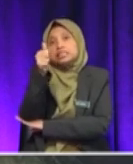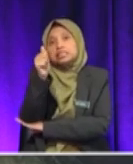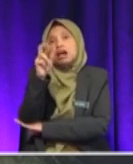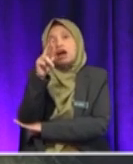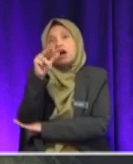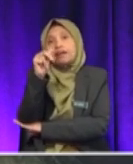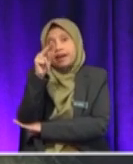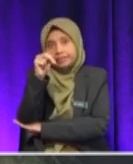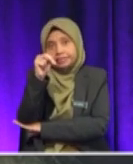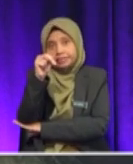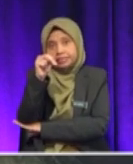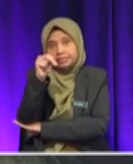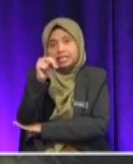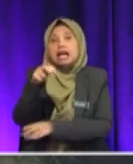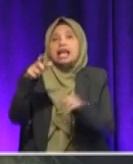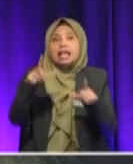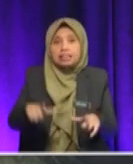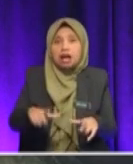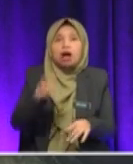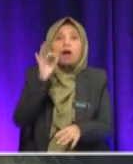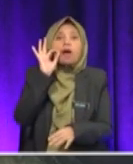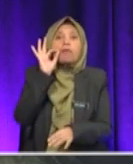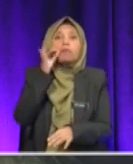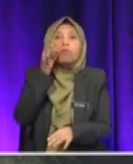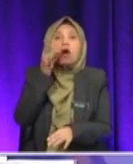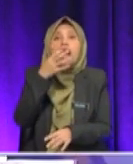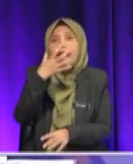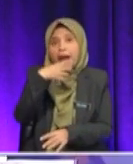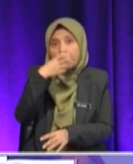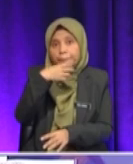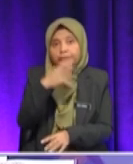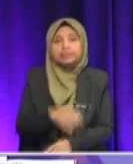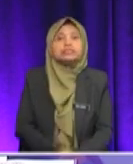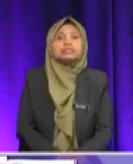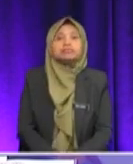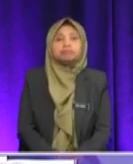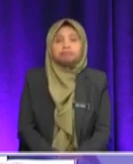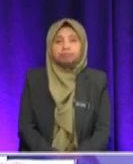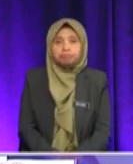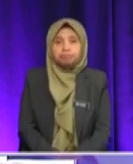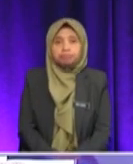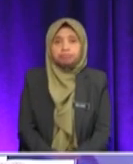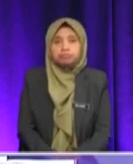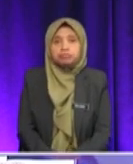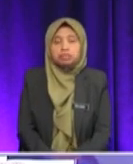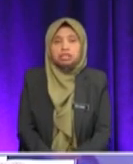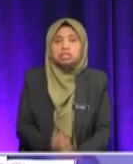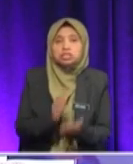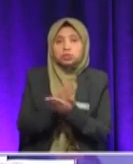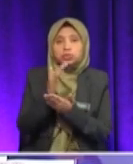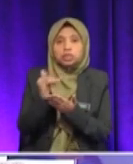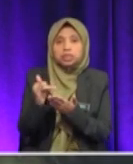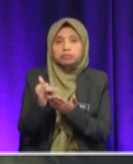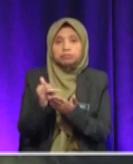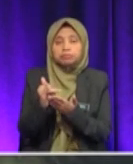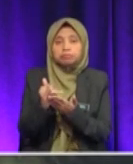dipupuk tuh sakti iya Betul Tidak pernah Cikgu bagi hadiah asyik lukisannya oke terus nih gitu boleh